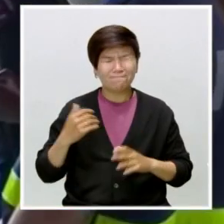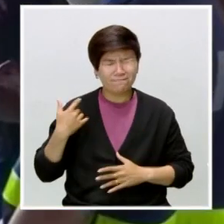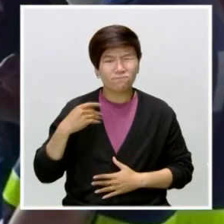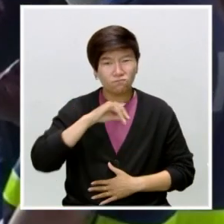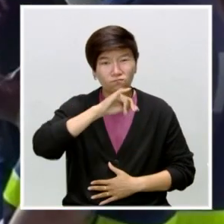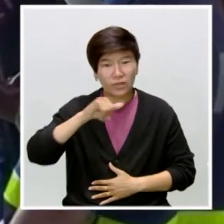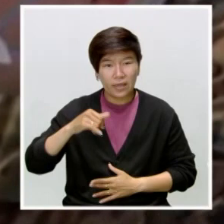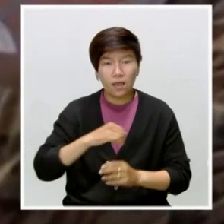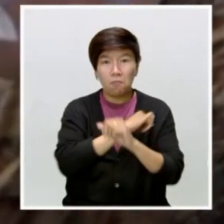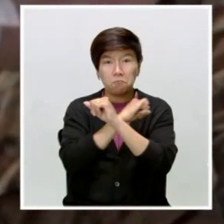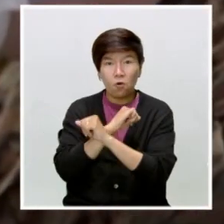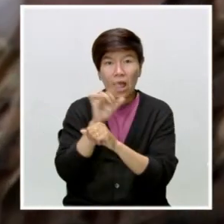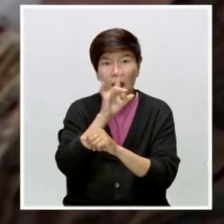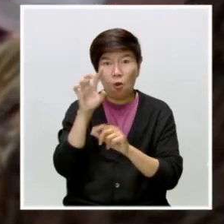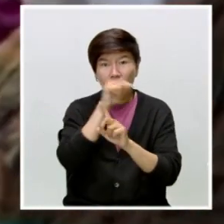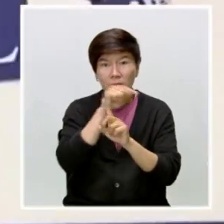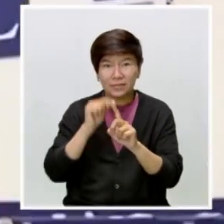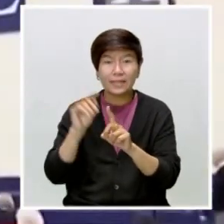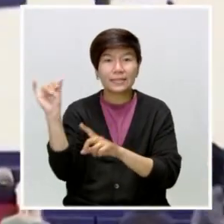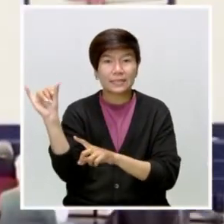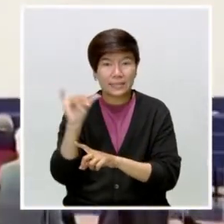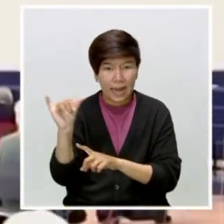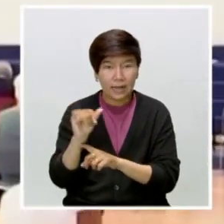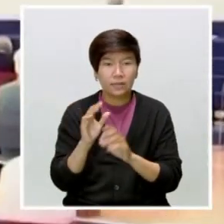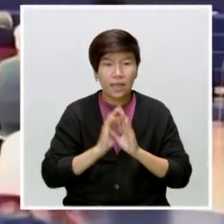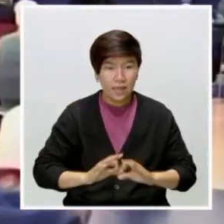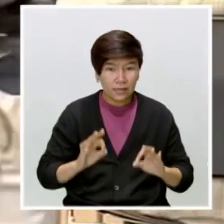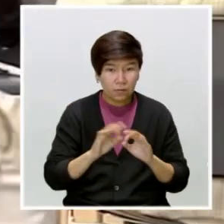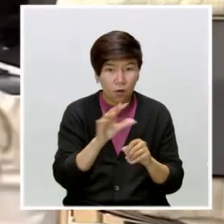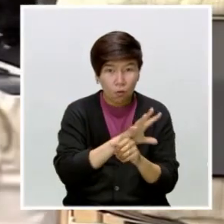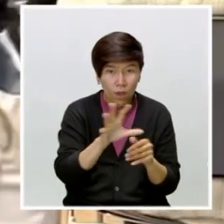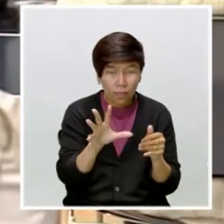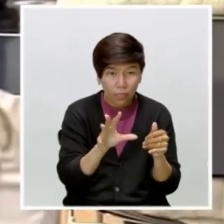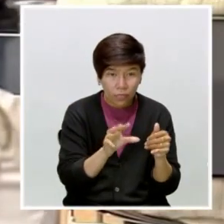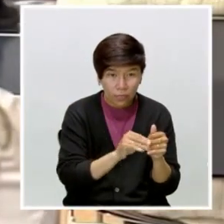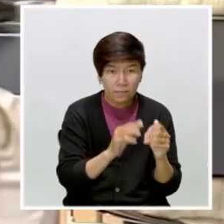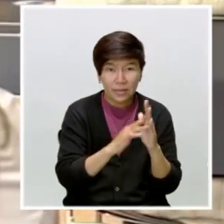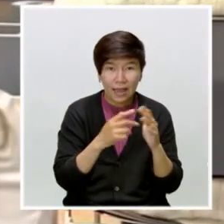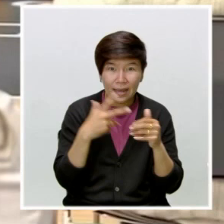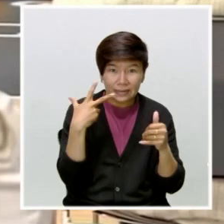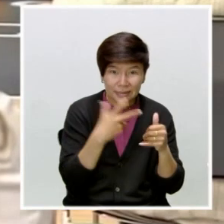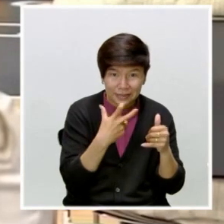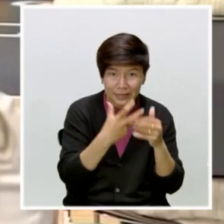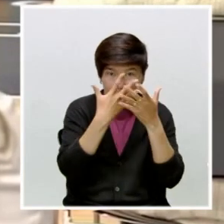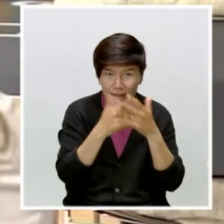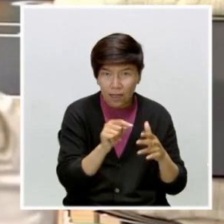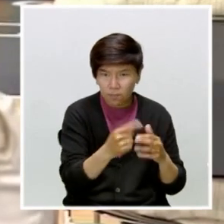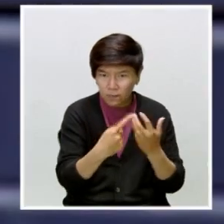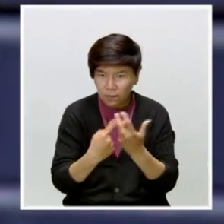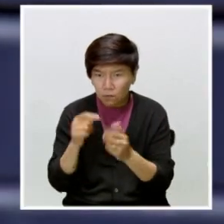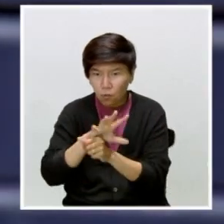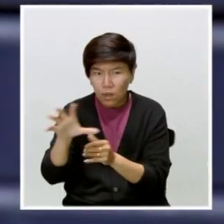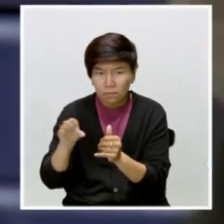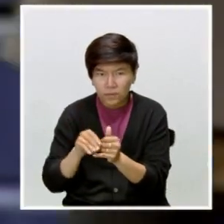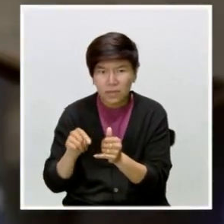วัคซีนไม่ได้ป้องกันได้ 100% แต่ถ้าเทียบจำนวนคนที่ติดเชื้อหลังจากได้รับวัคซีนแล้วเนี่ยก็มีประมาณหลักตั้ง